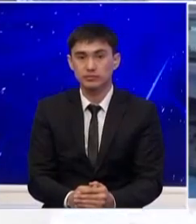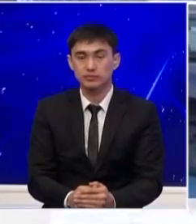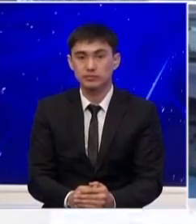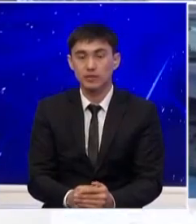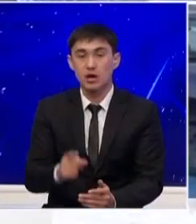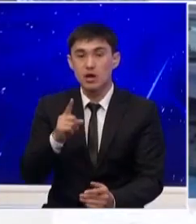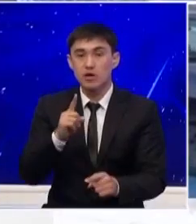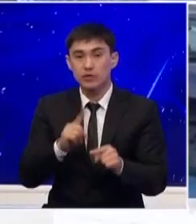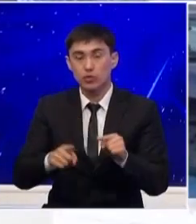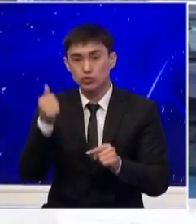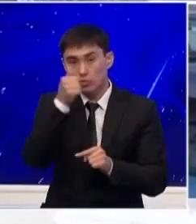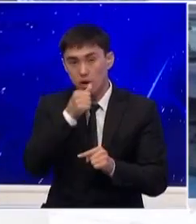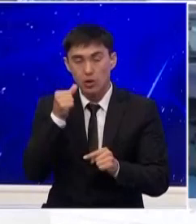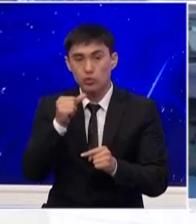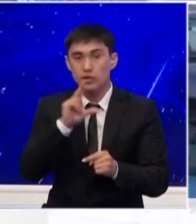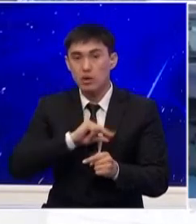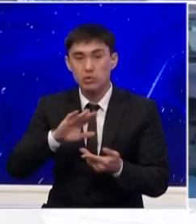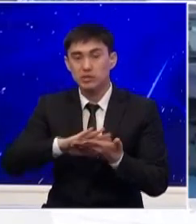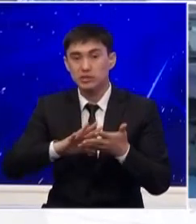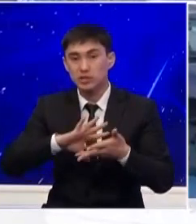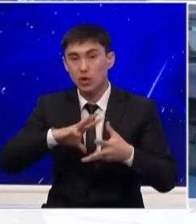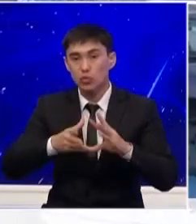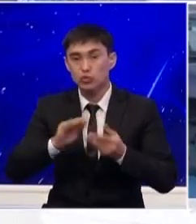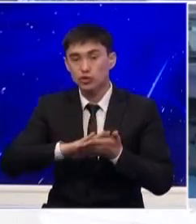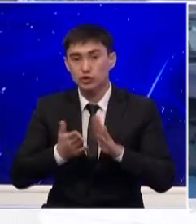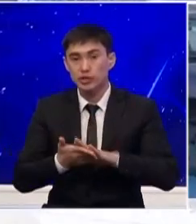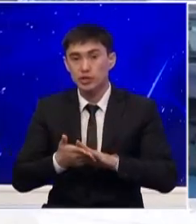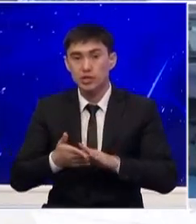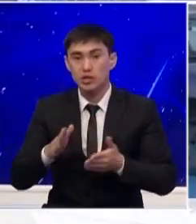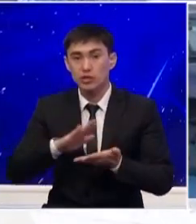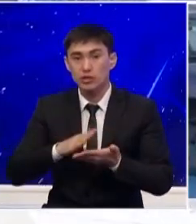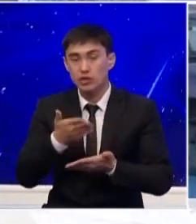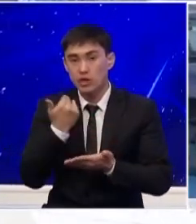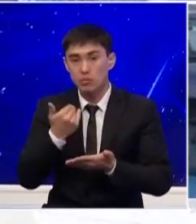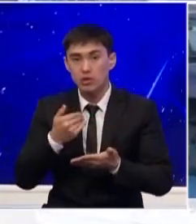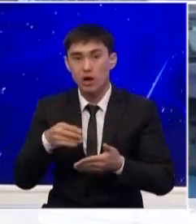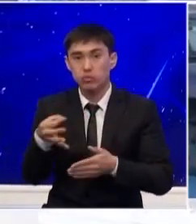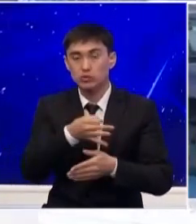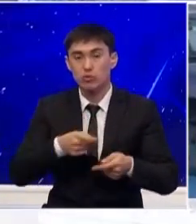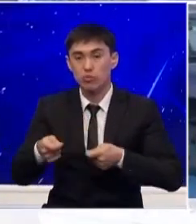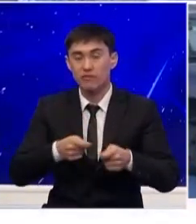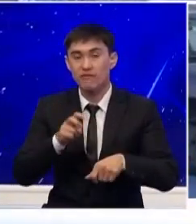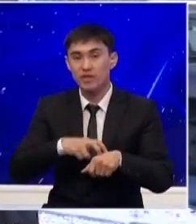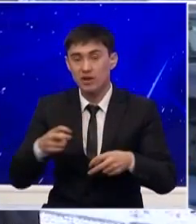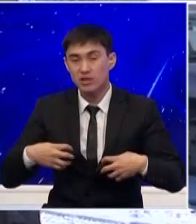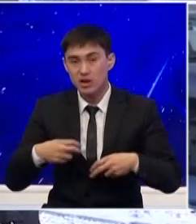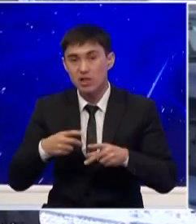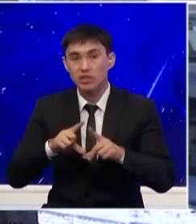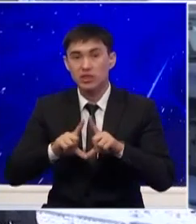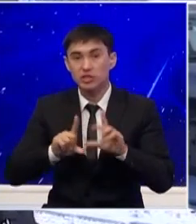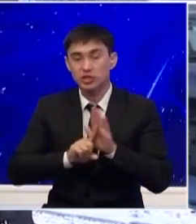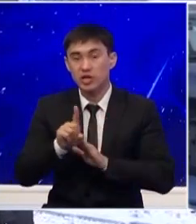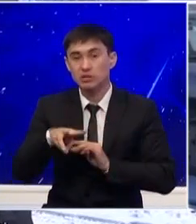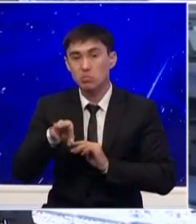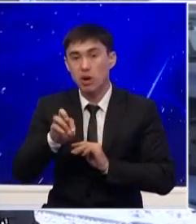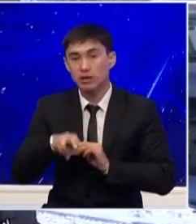В текущем году не было заключено никакого договора с областным управлением ветеринарии. Нет финансирования. Однако, начиная с марта,